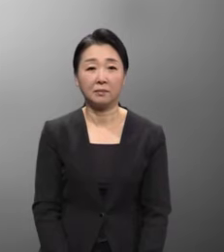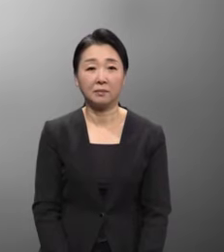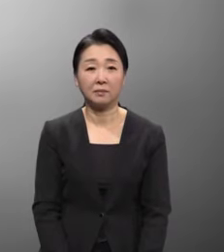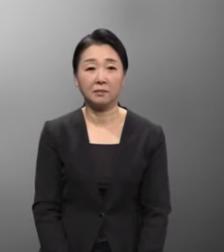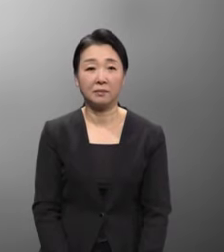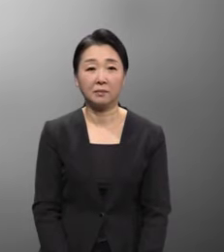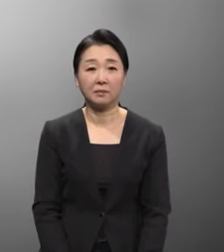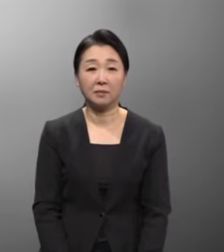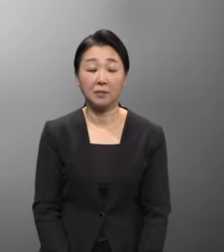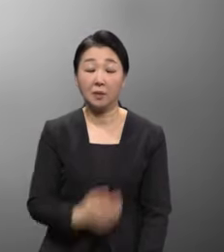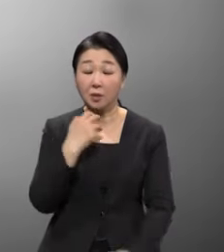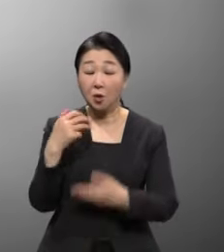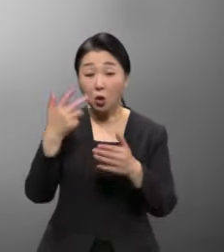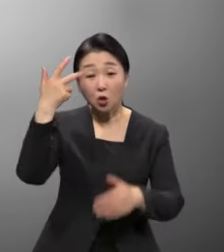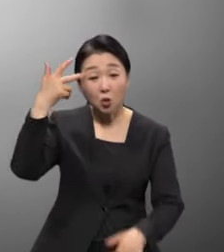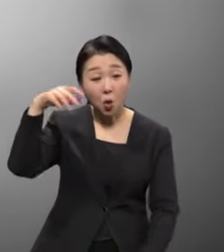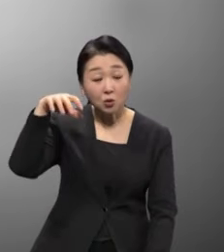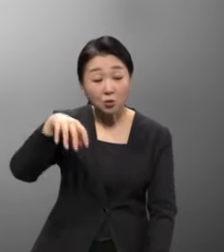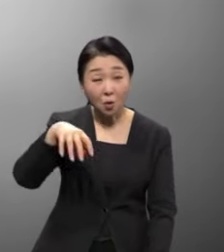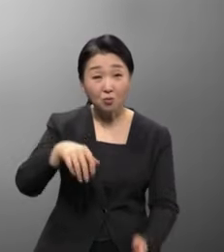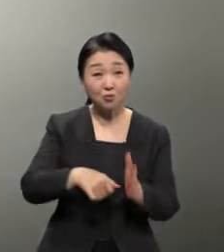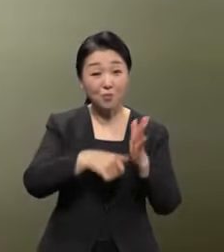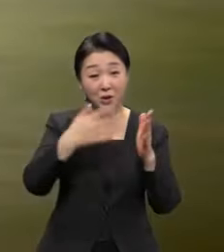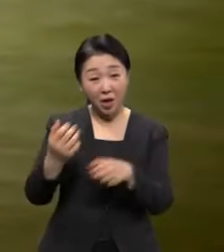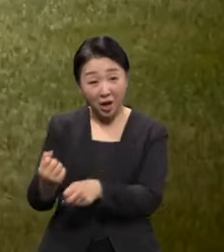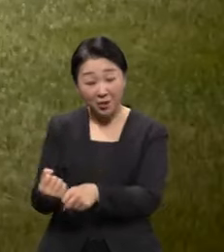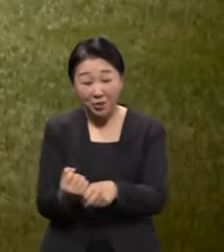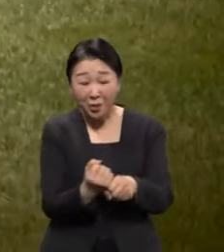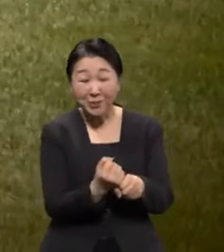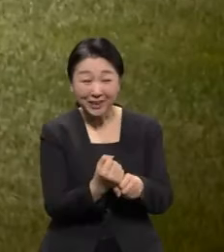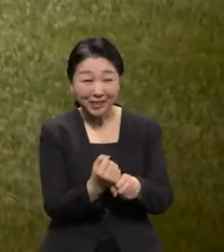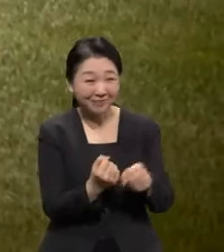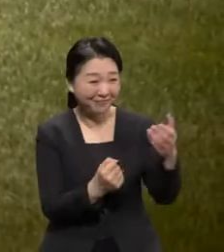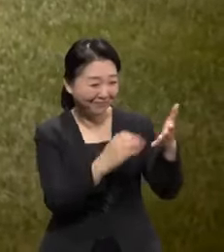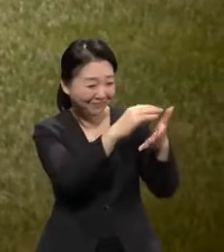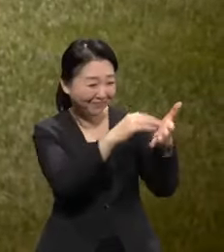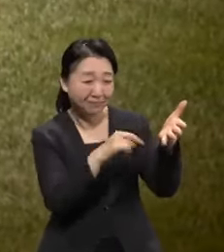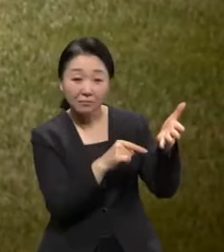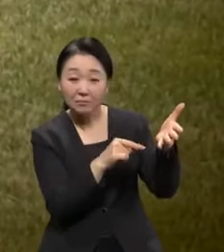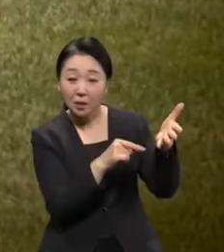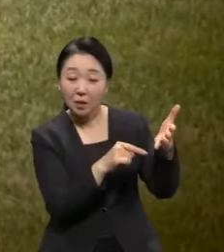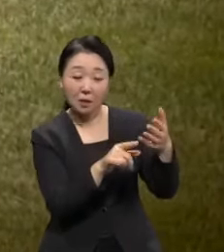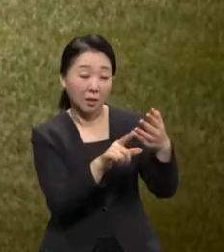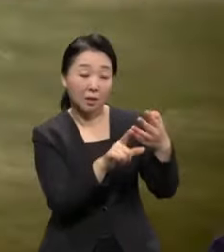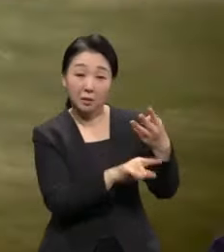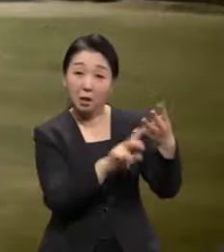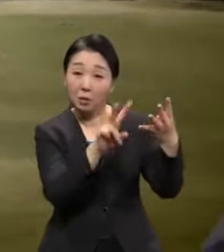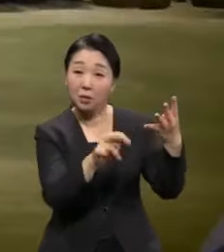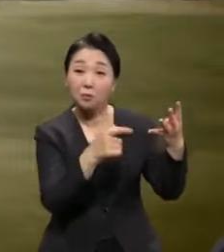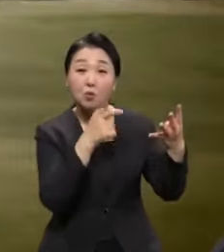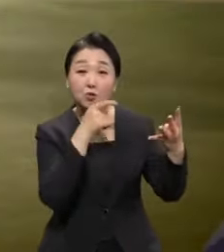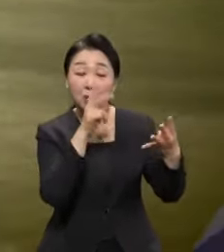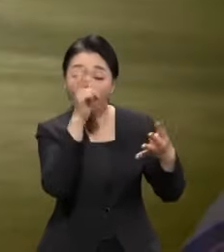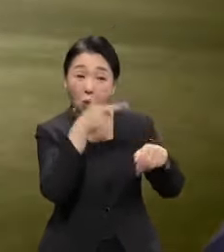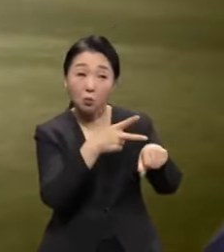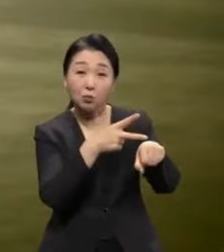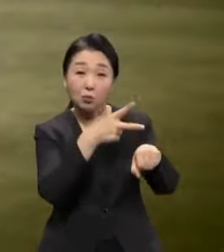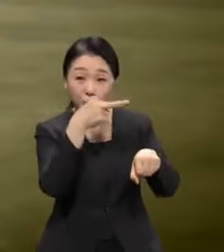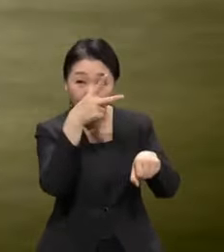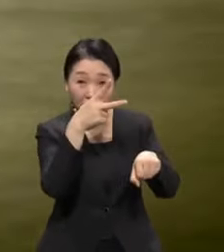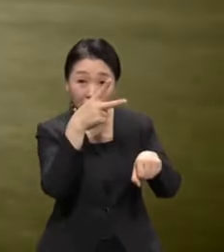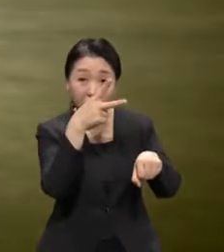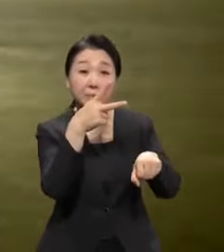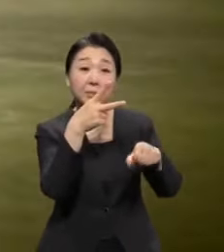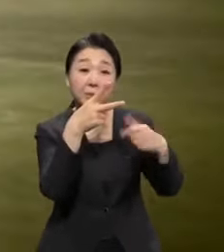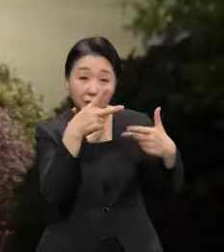경기도 여주에 있는 유명 골프장의 스코어 카드입니다 지난해 4월 26일 수요 2시 7분 시작이라고